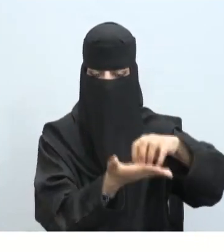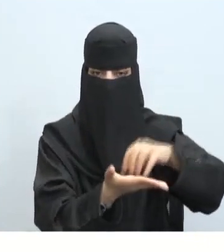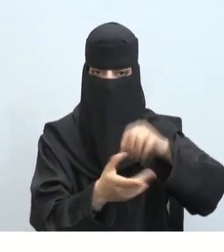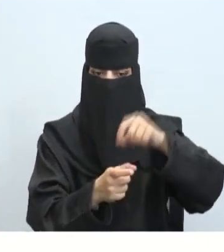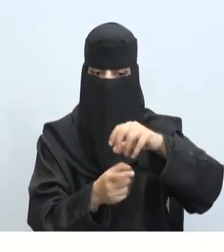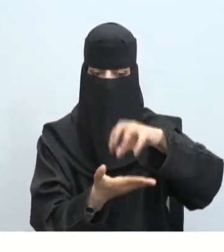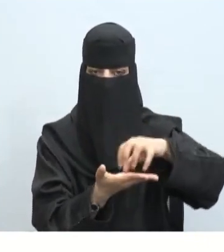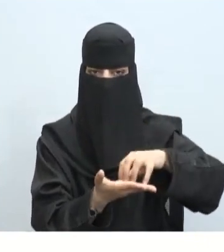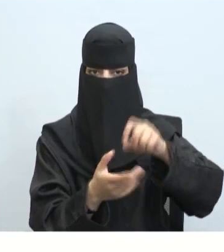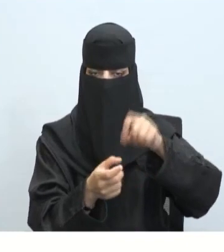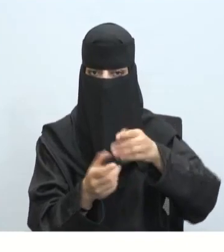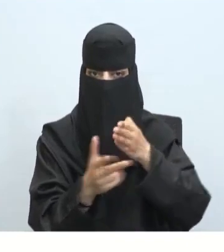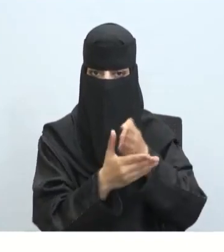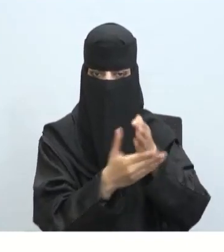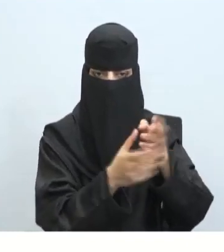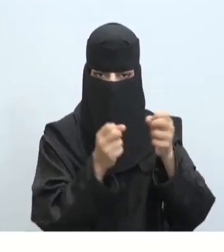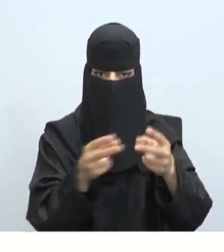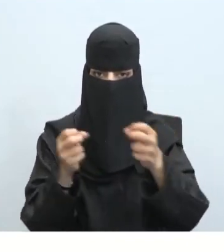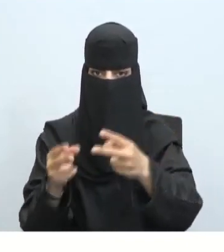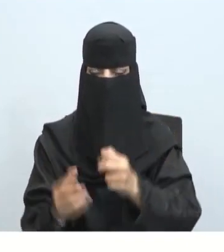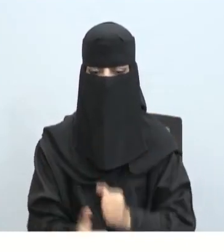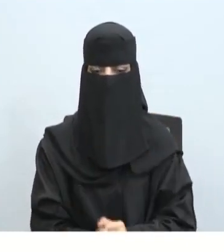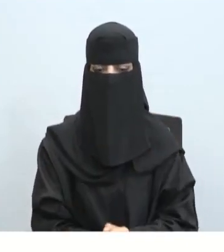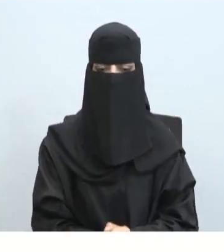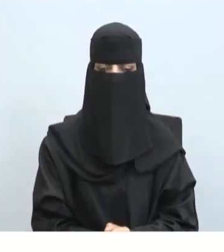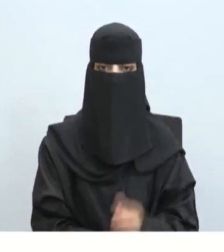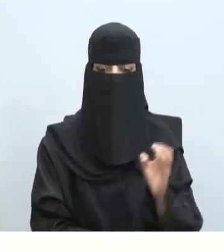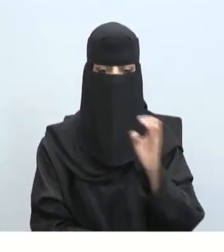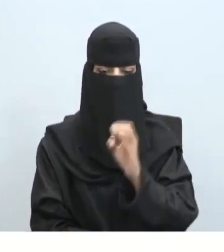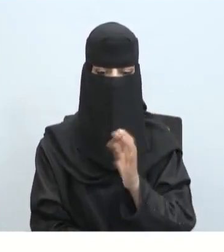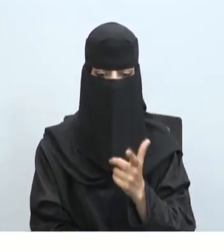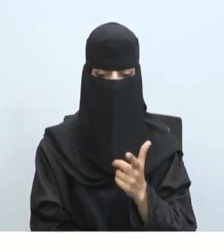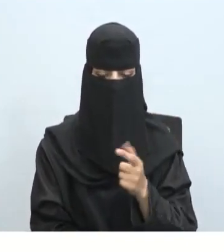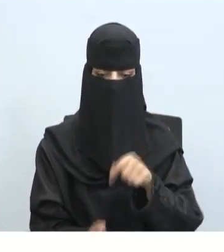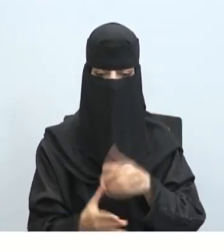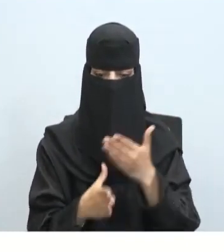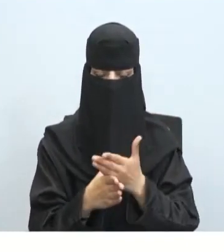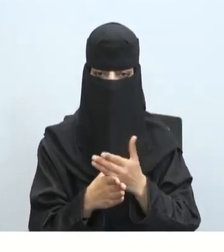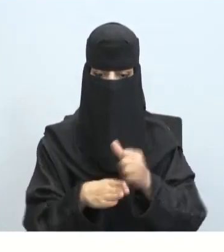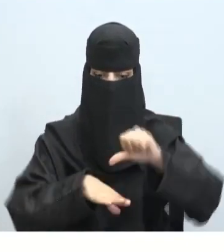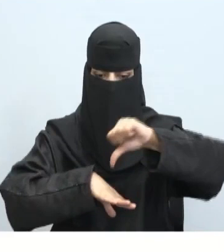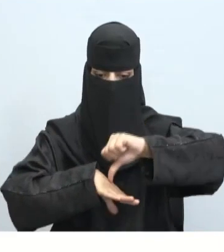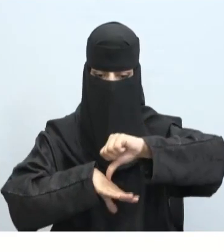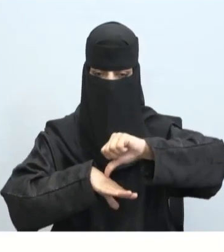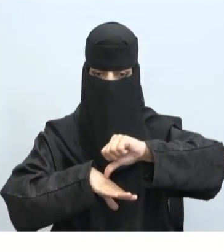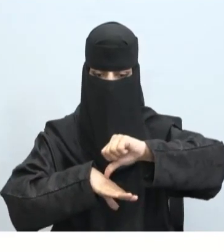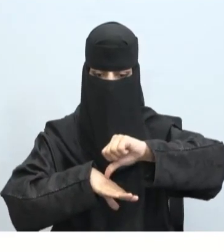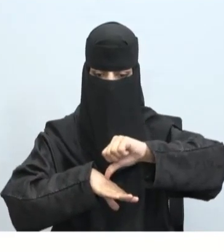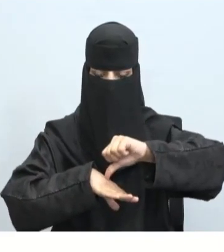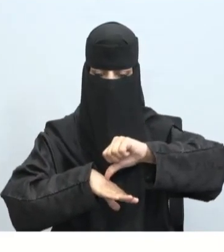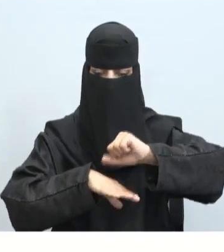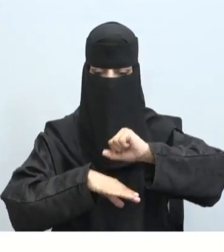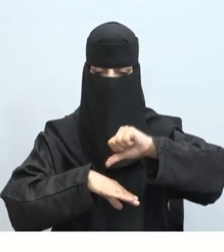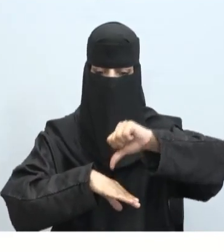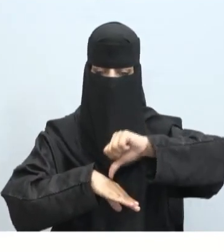الاماكن التي فتحوها الاجابه هي اما لتكون اما